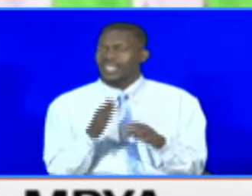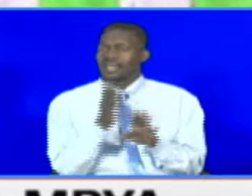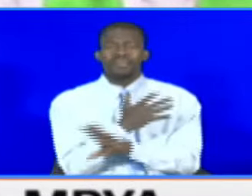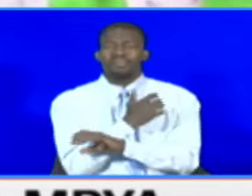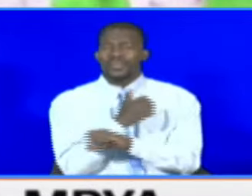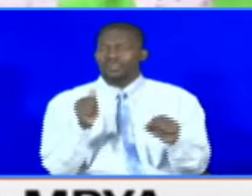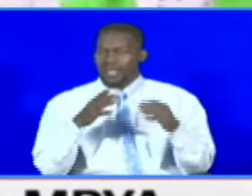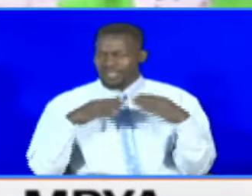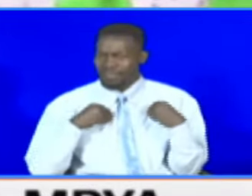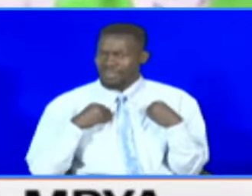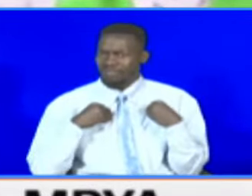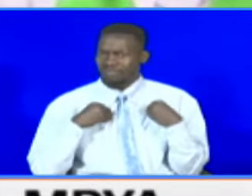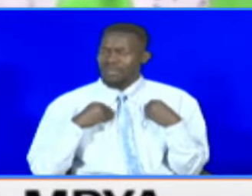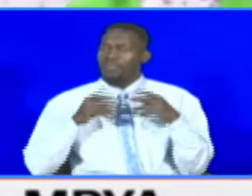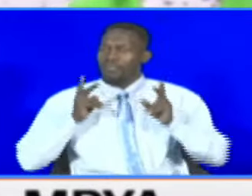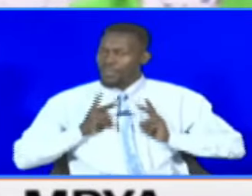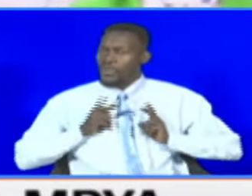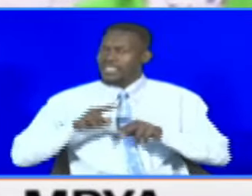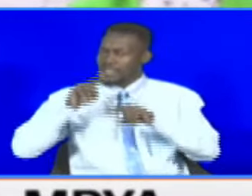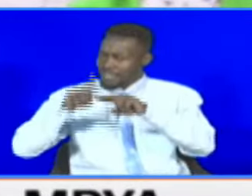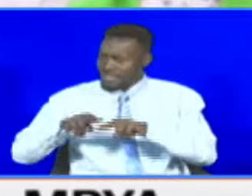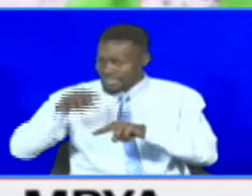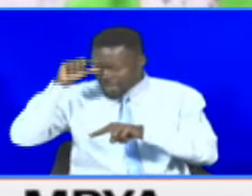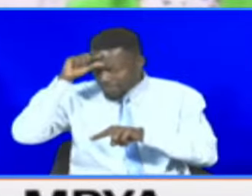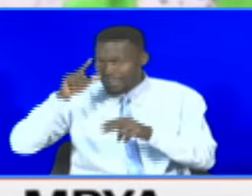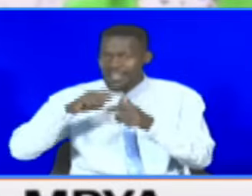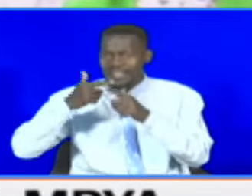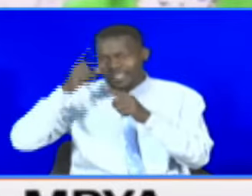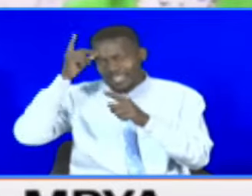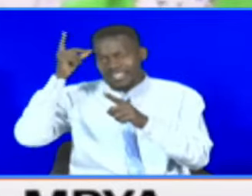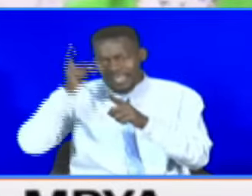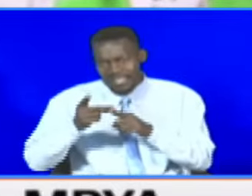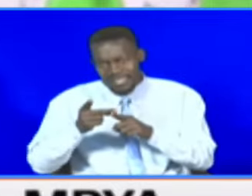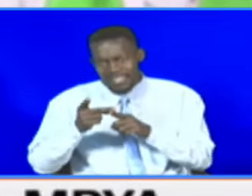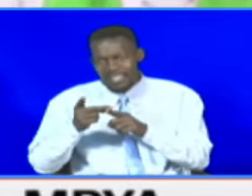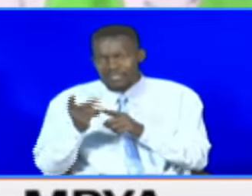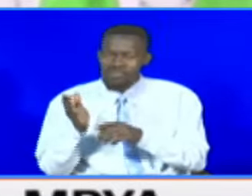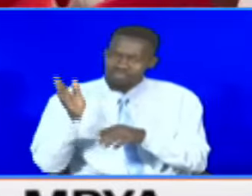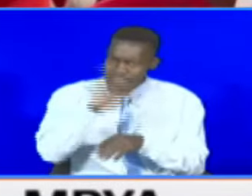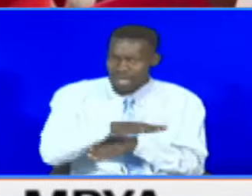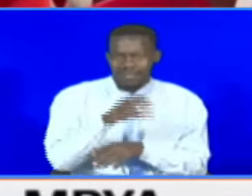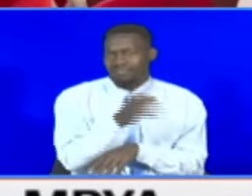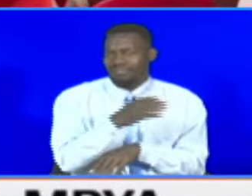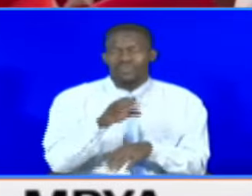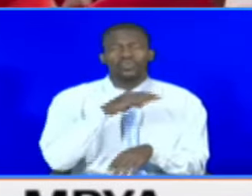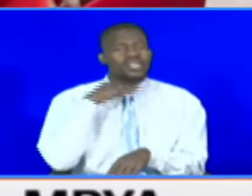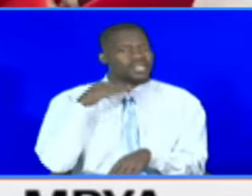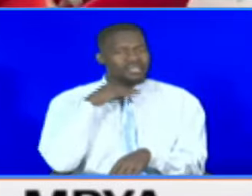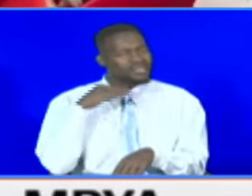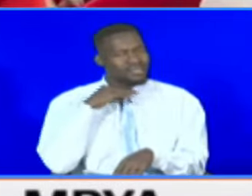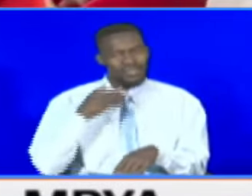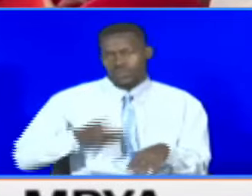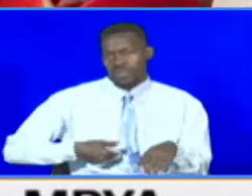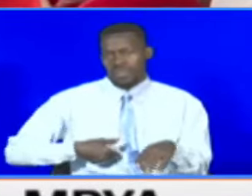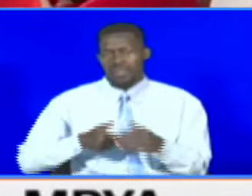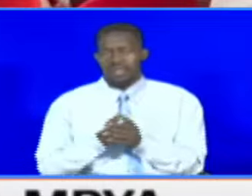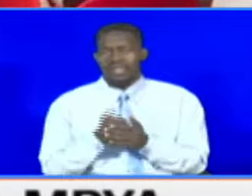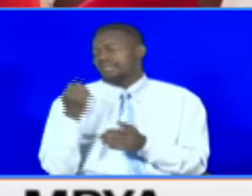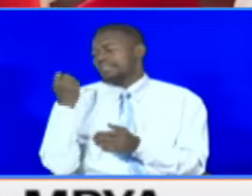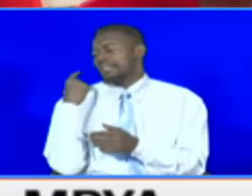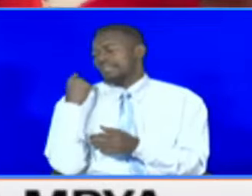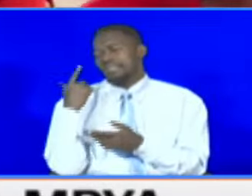sit in government and decide to bring back poison to kill our children. Mimi juzi nimeita mkutano, niuliza